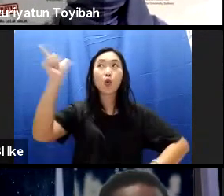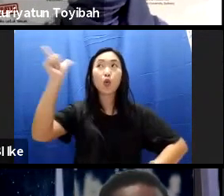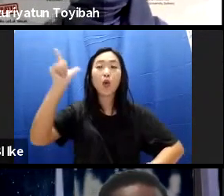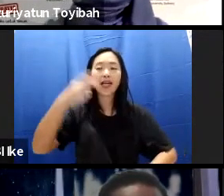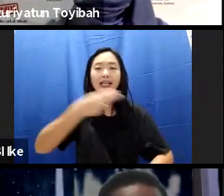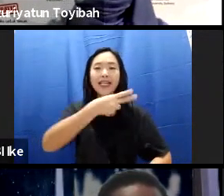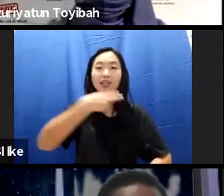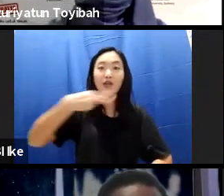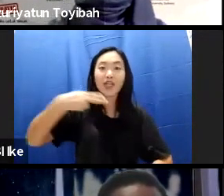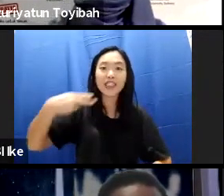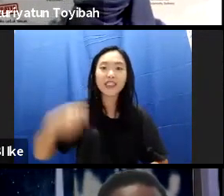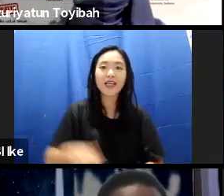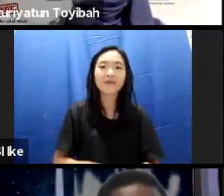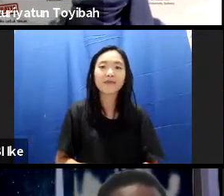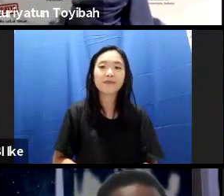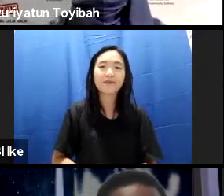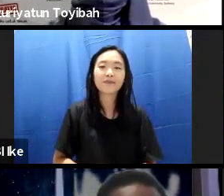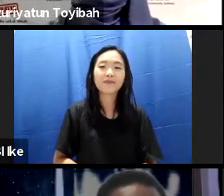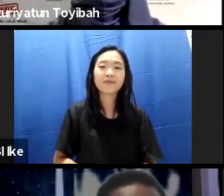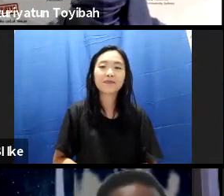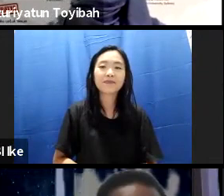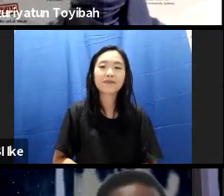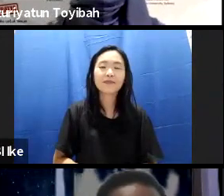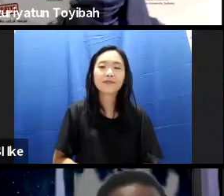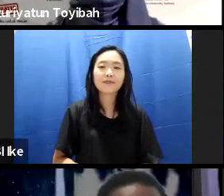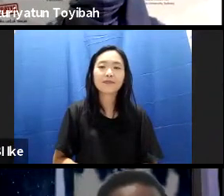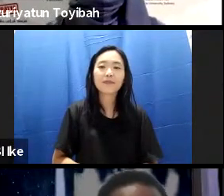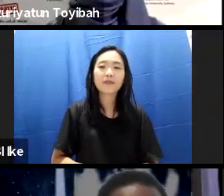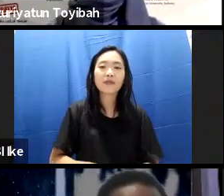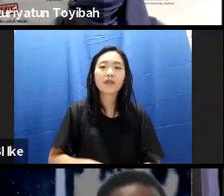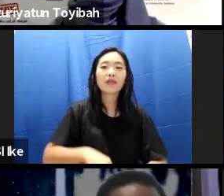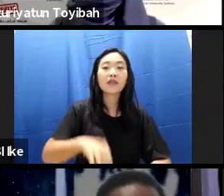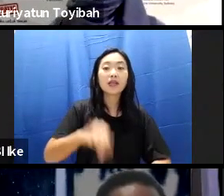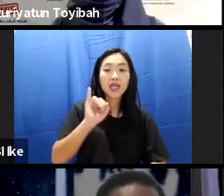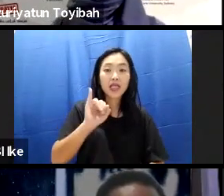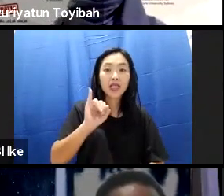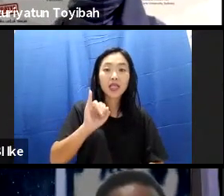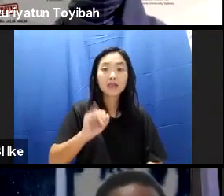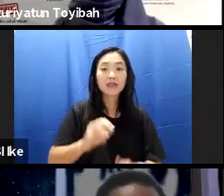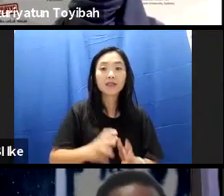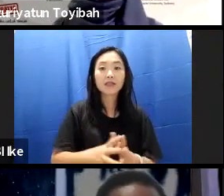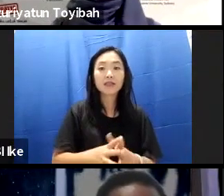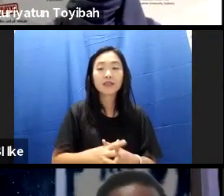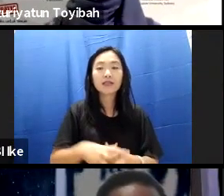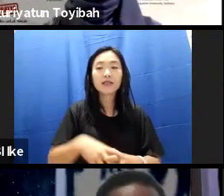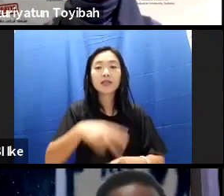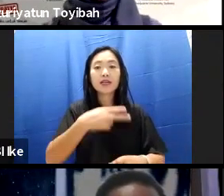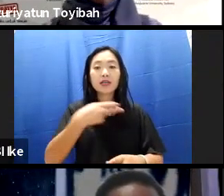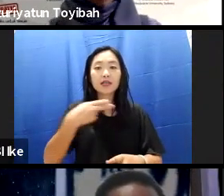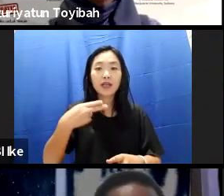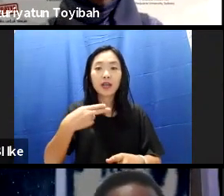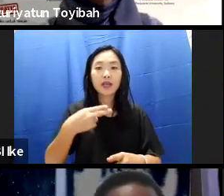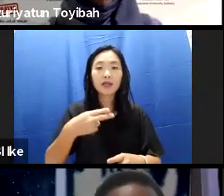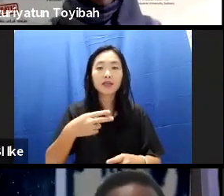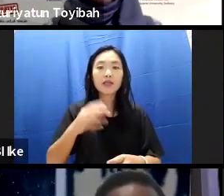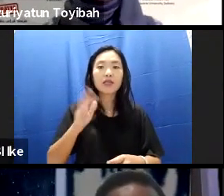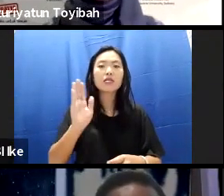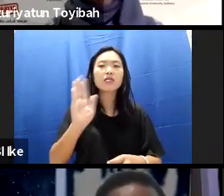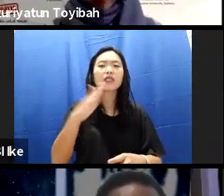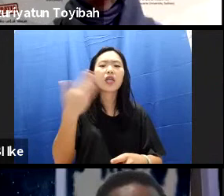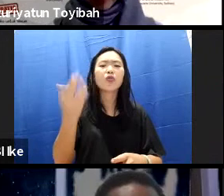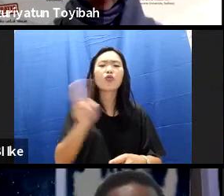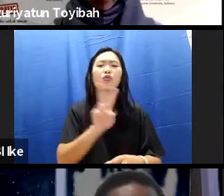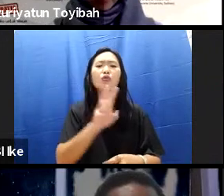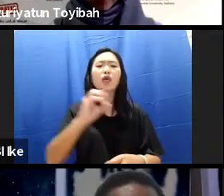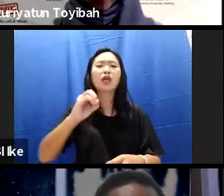informasi, Mbak Intan juga merupakan media atau film scholar yang sejak tahun 2018 itu intens terlibat